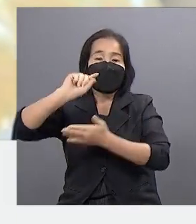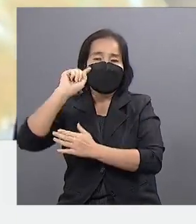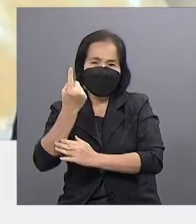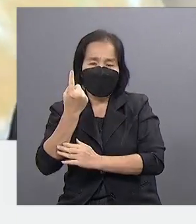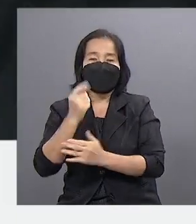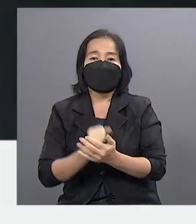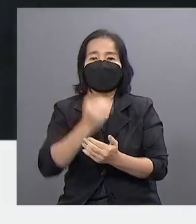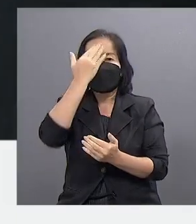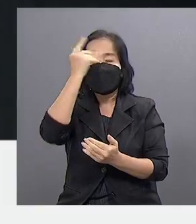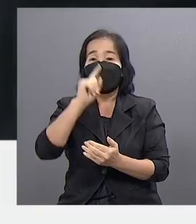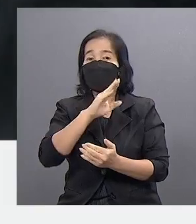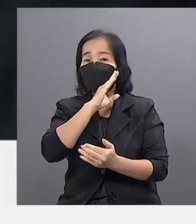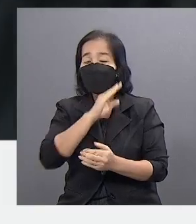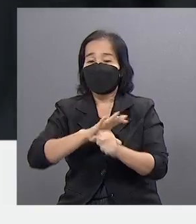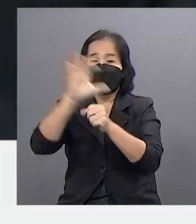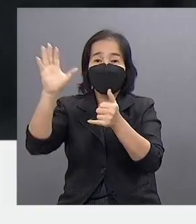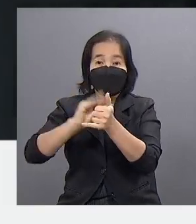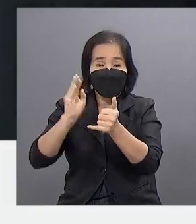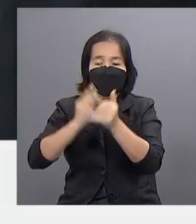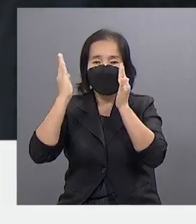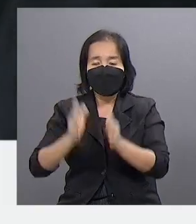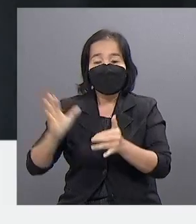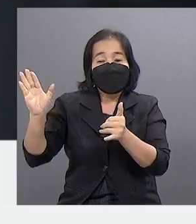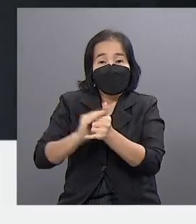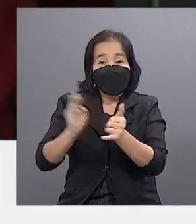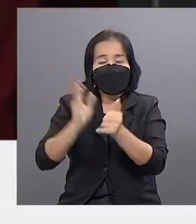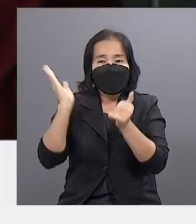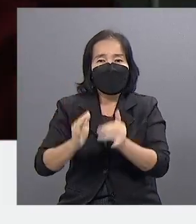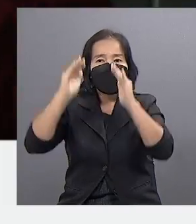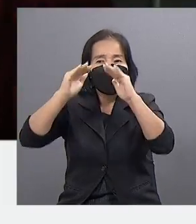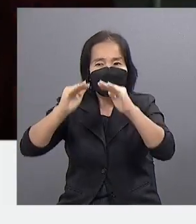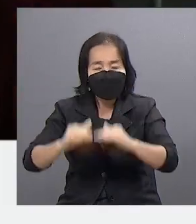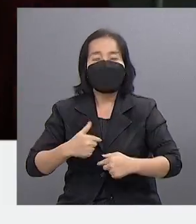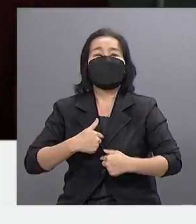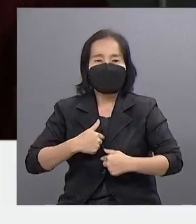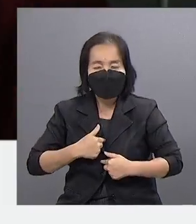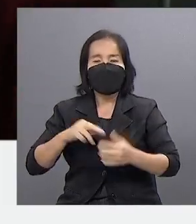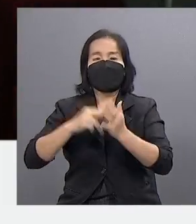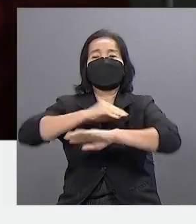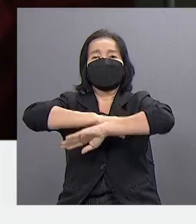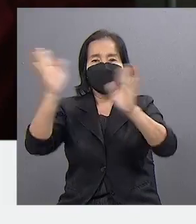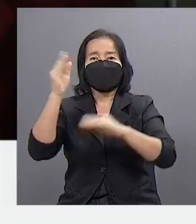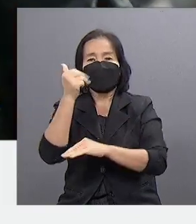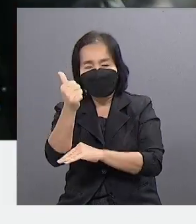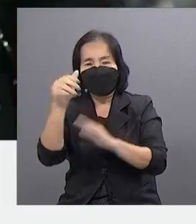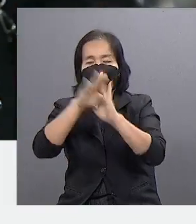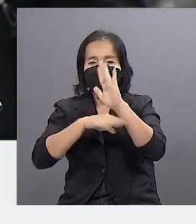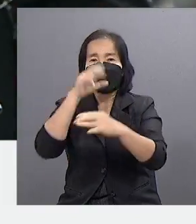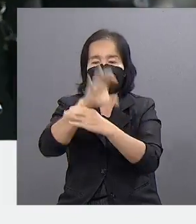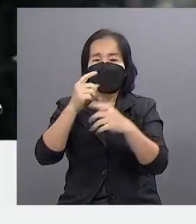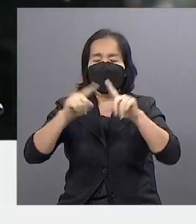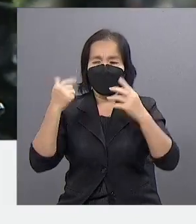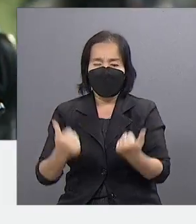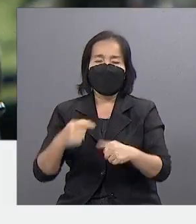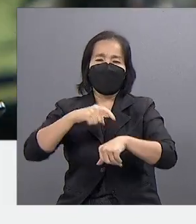สถานการณ์ดีขึ้นก็ยอมรับที่จะพิจารณาปรับลดหรือว่ายกเลิกเคอร์ฟิวเพียงแต่ระยะเวลานี้ให้คงไว้ก่อนเพราะ